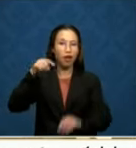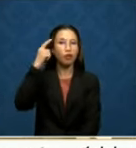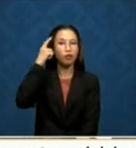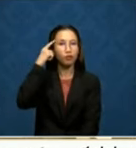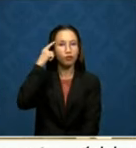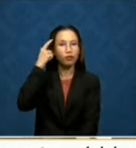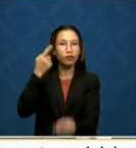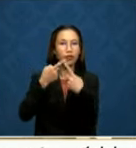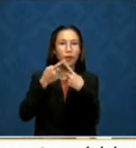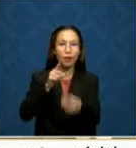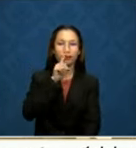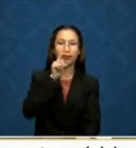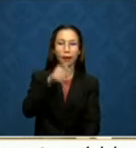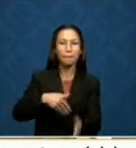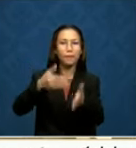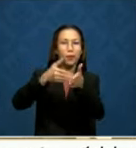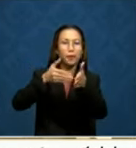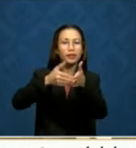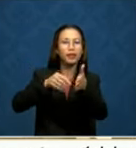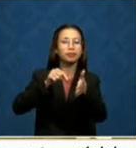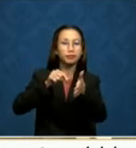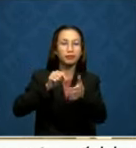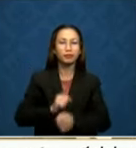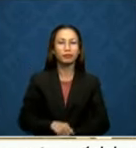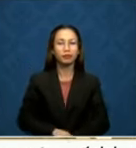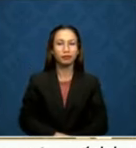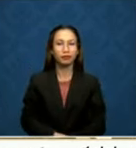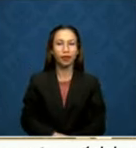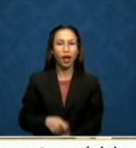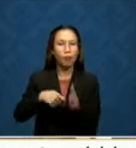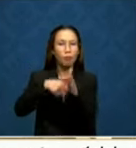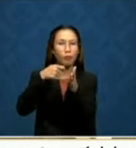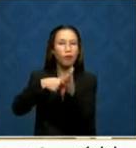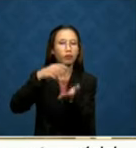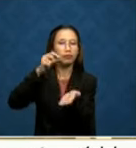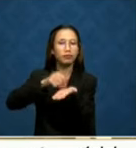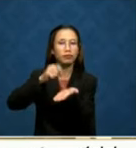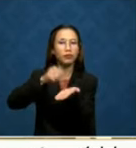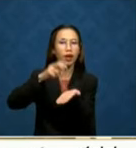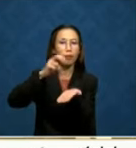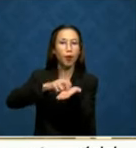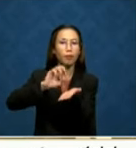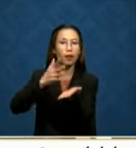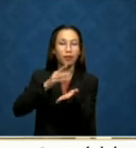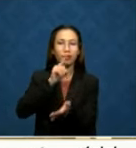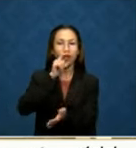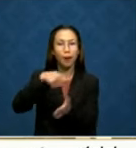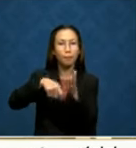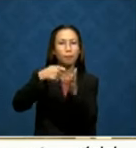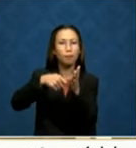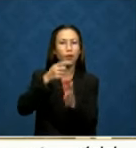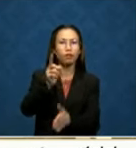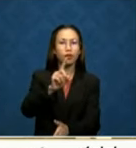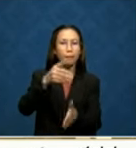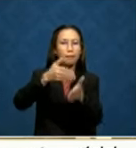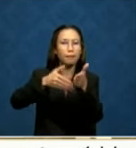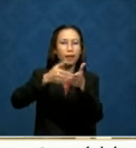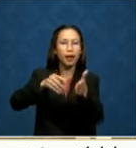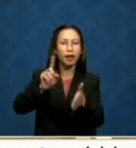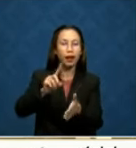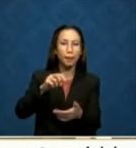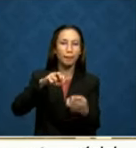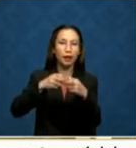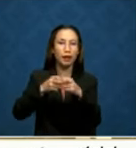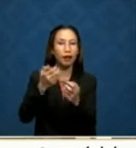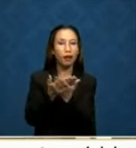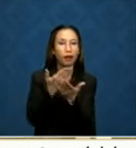แต่ต่ถามอุปษักรว่าเหตุที่ไม่เซ็นรับรองมา มมอุปศักษอะไรปัญหาเรองการเง